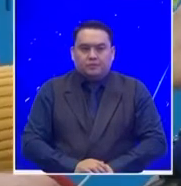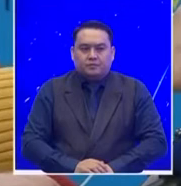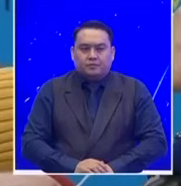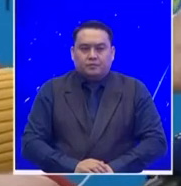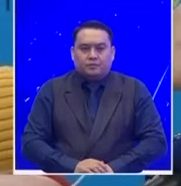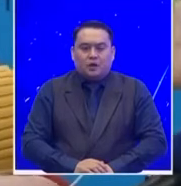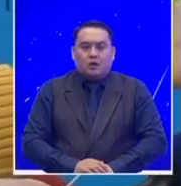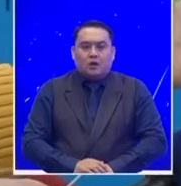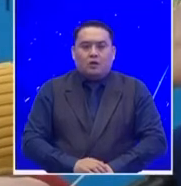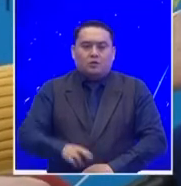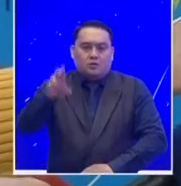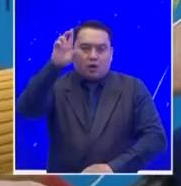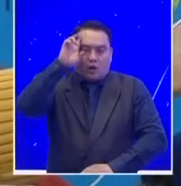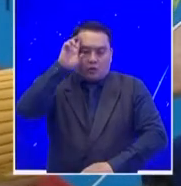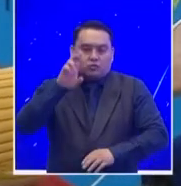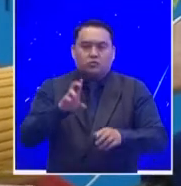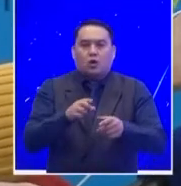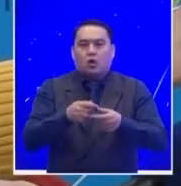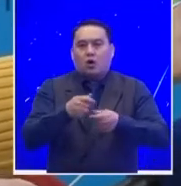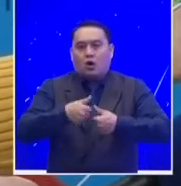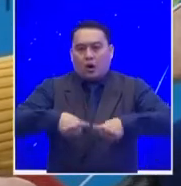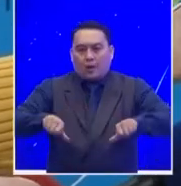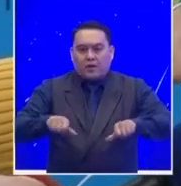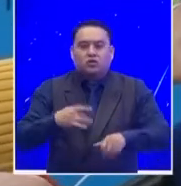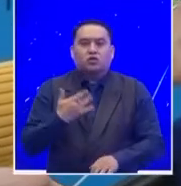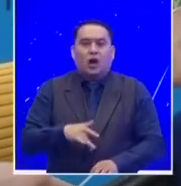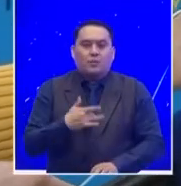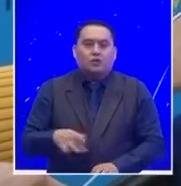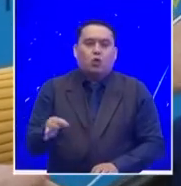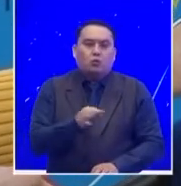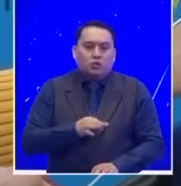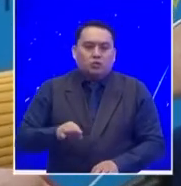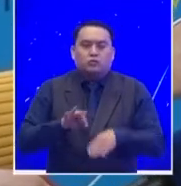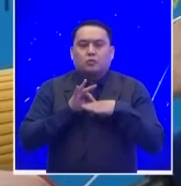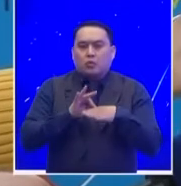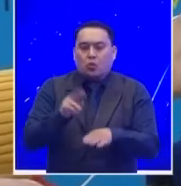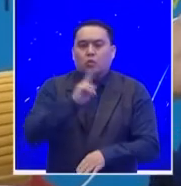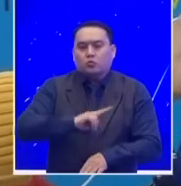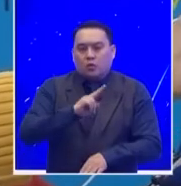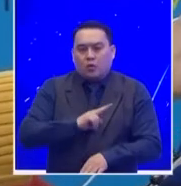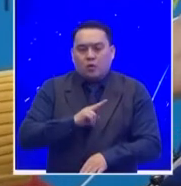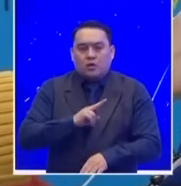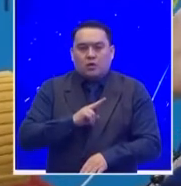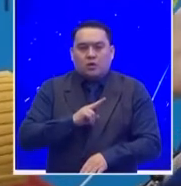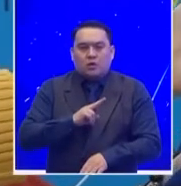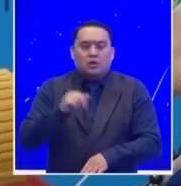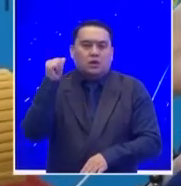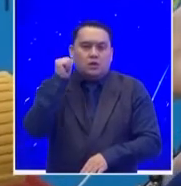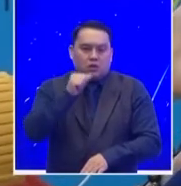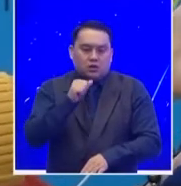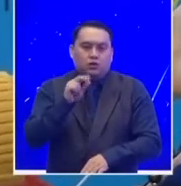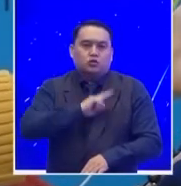Үкімет комиссиясы қазір Қордай ауданында Жамбыл облысында жұмыс істеуде. Бүгін ертең ол өзінің жұмысын бітіреді.